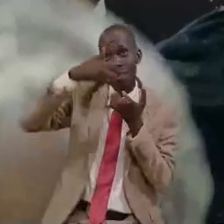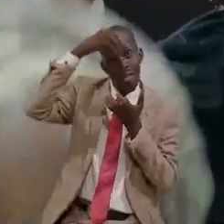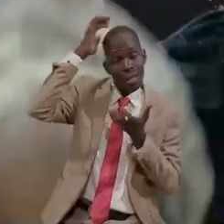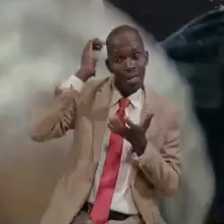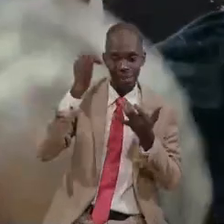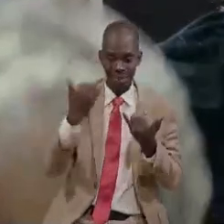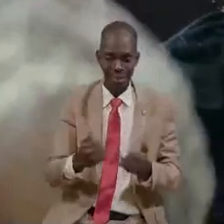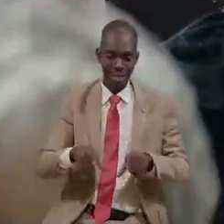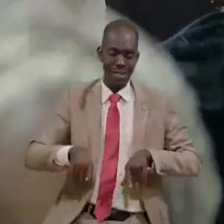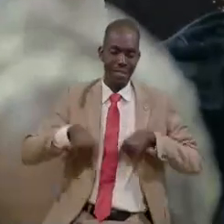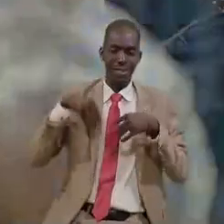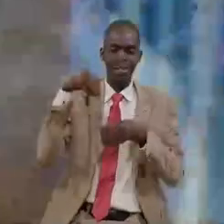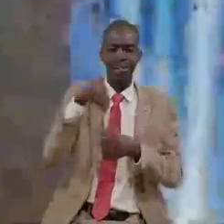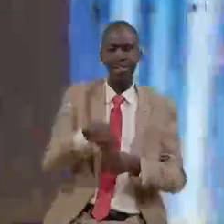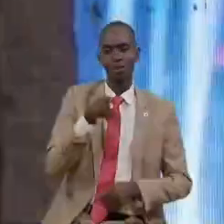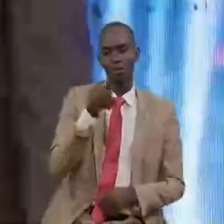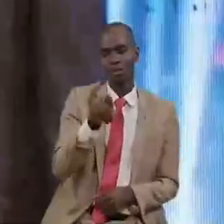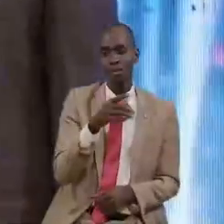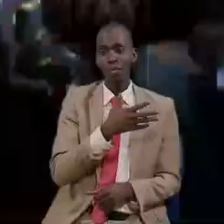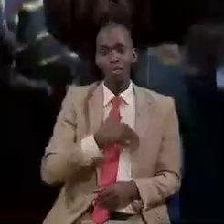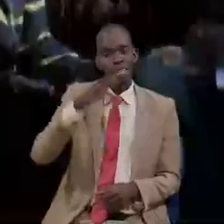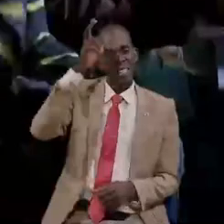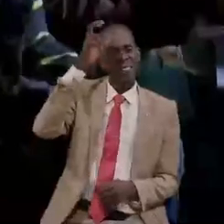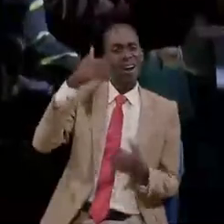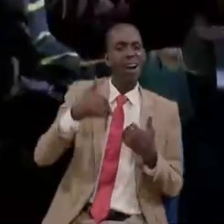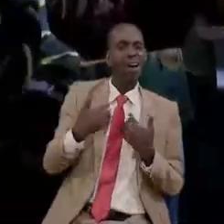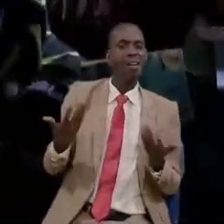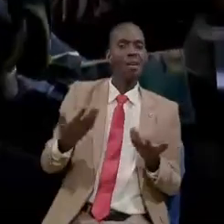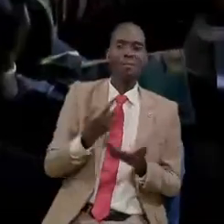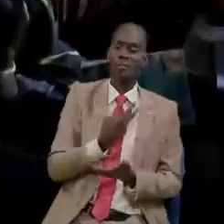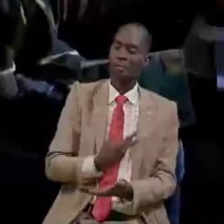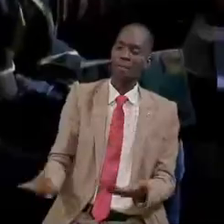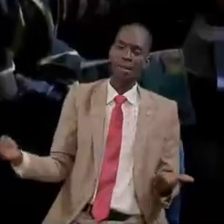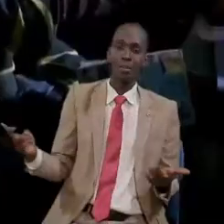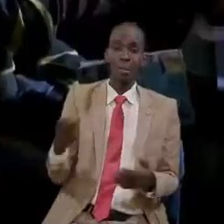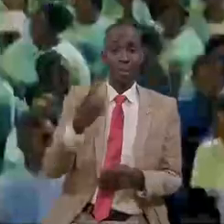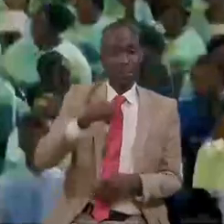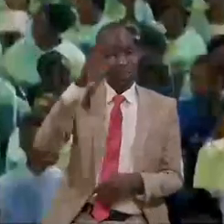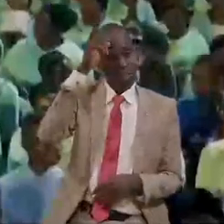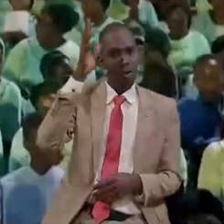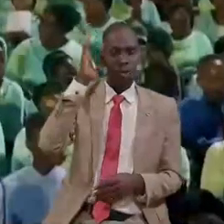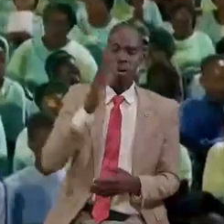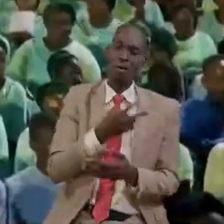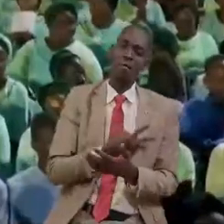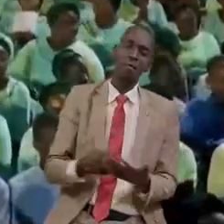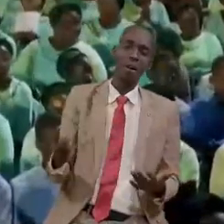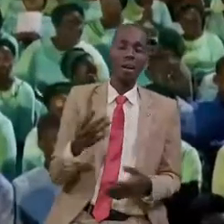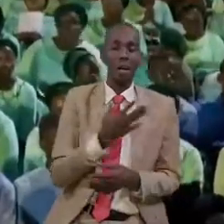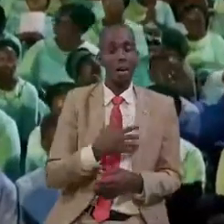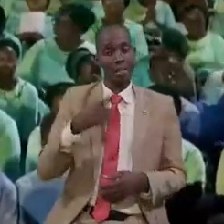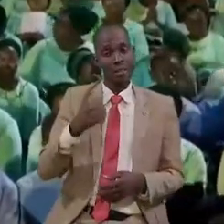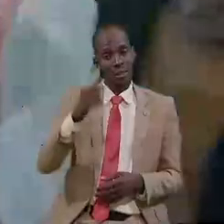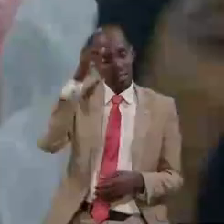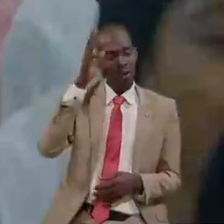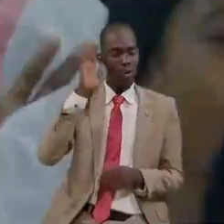en vous. Et le diable a échoué. Et le diable va échouer. Et le diable va